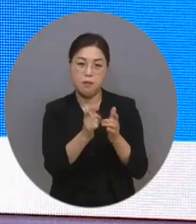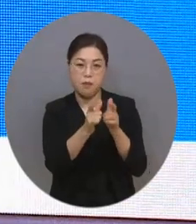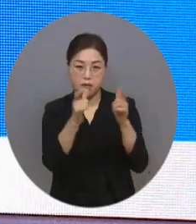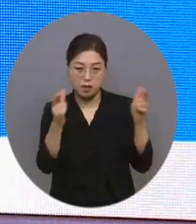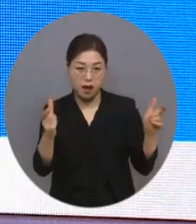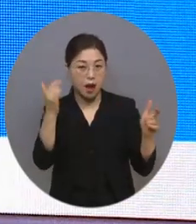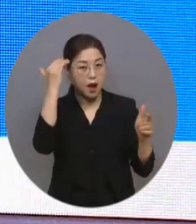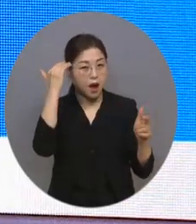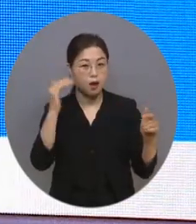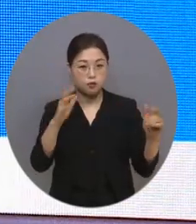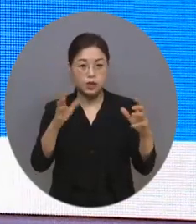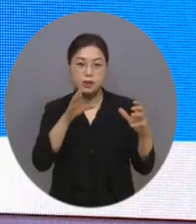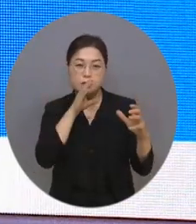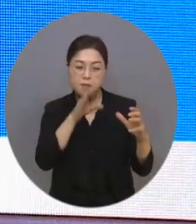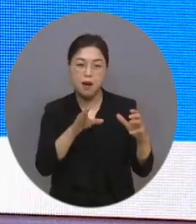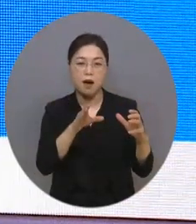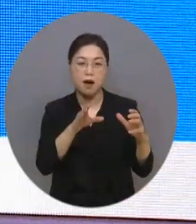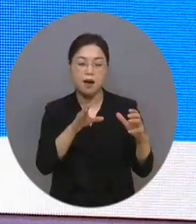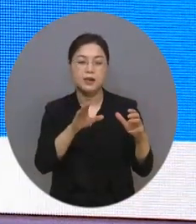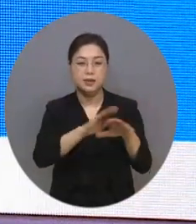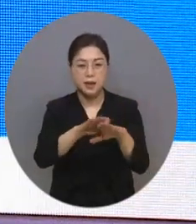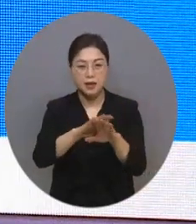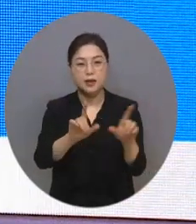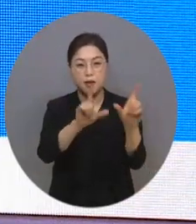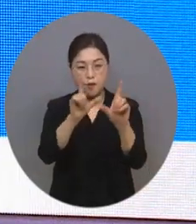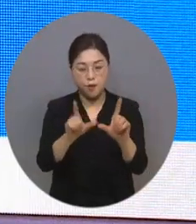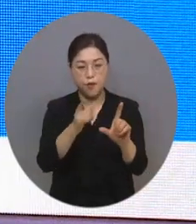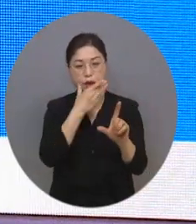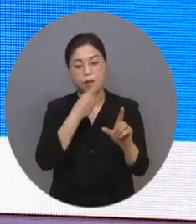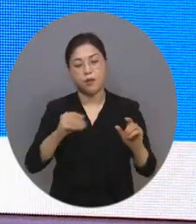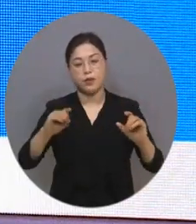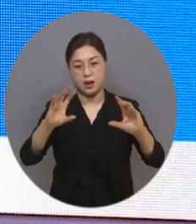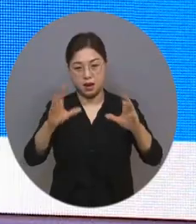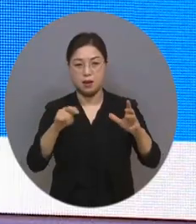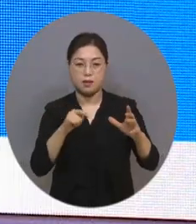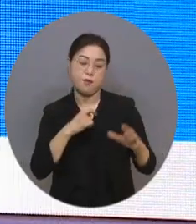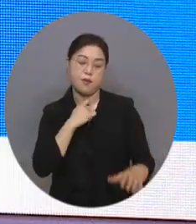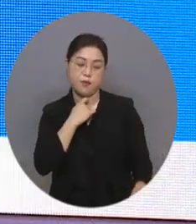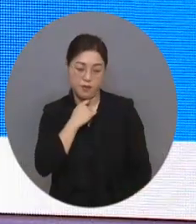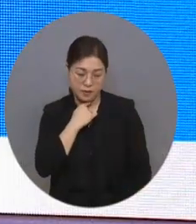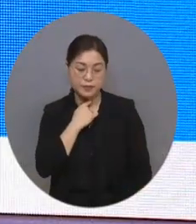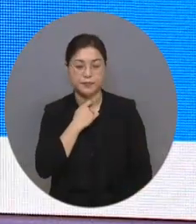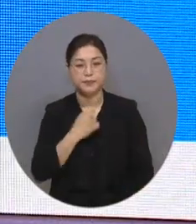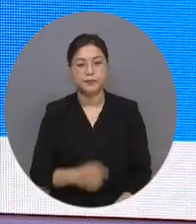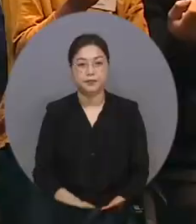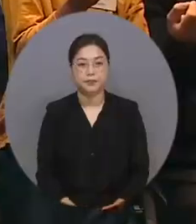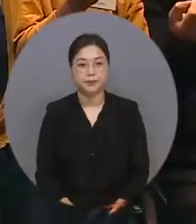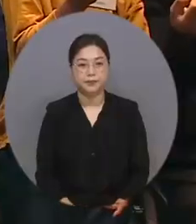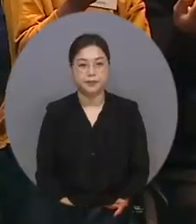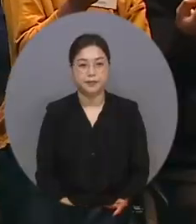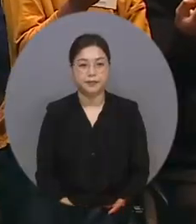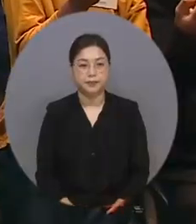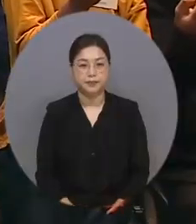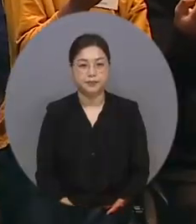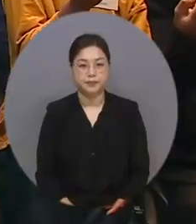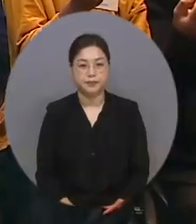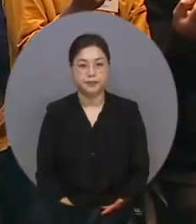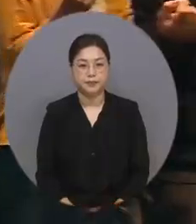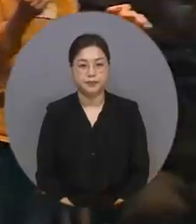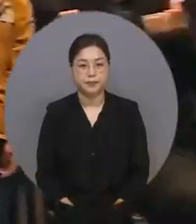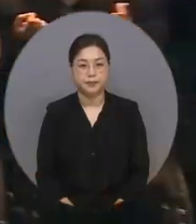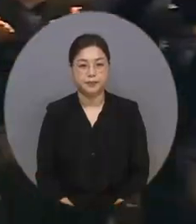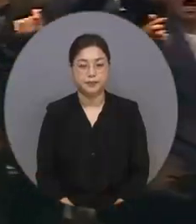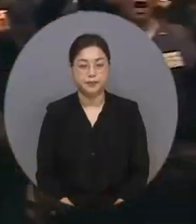확대되어 우리나라가 정말 더불어 잘 살고 행복한 나라가 됐으면 좋겠습니다. 복지TV